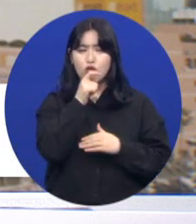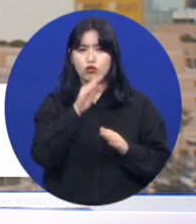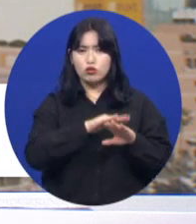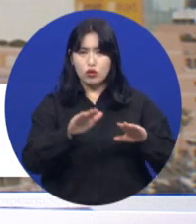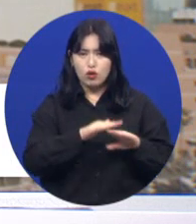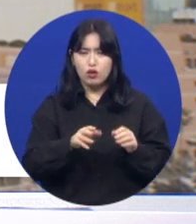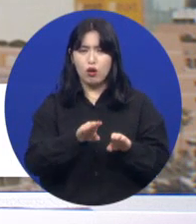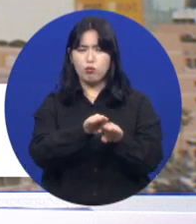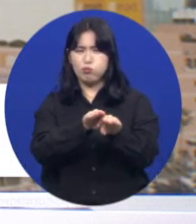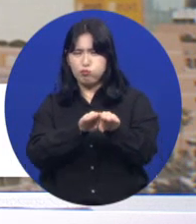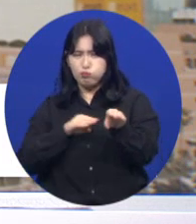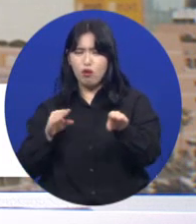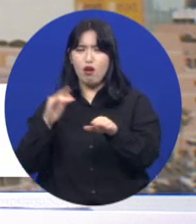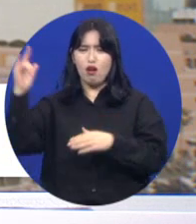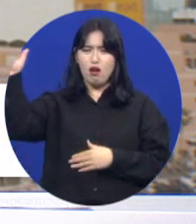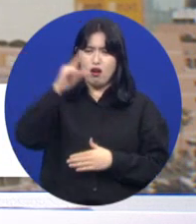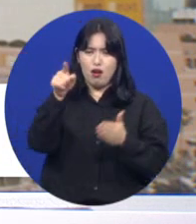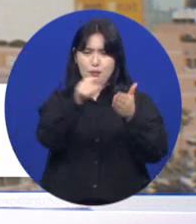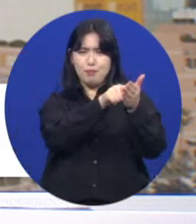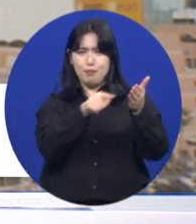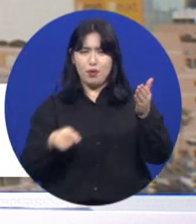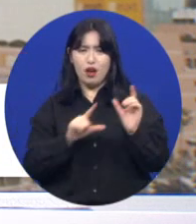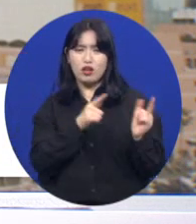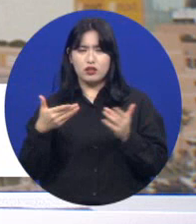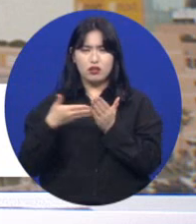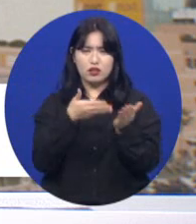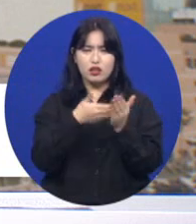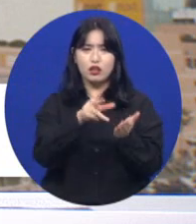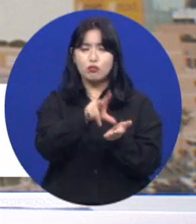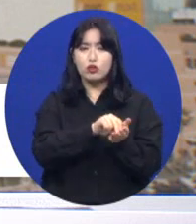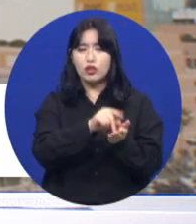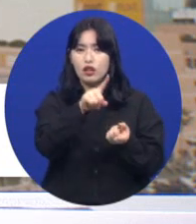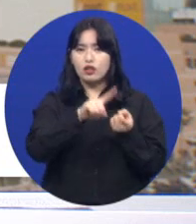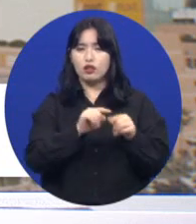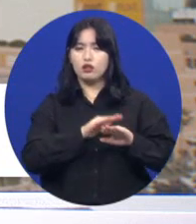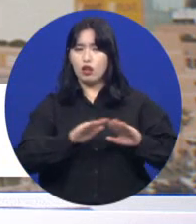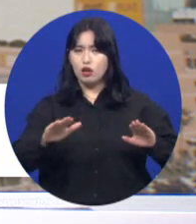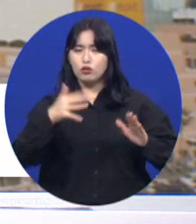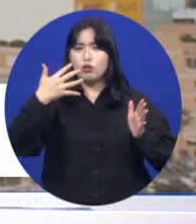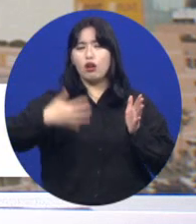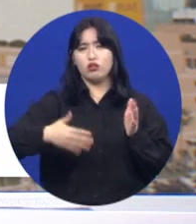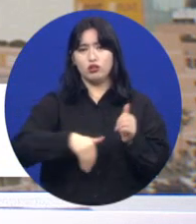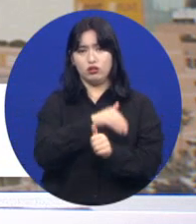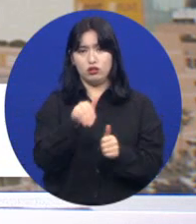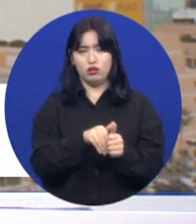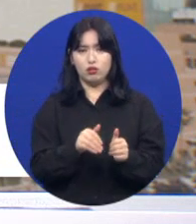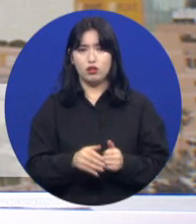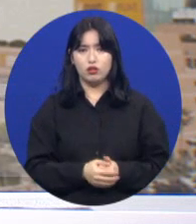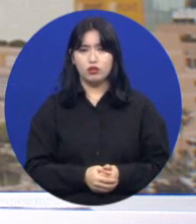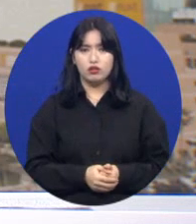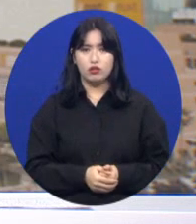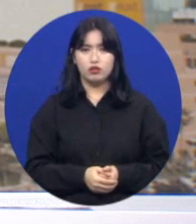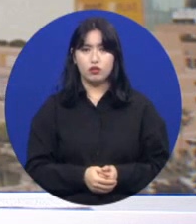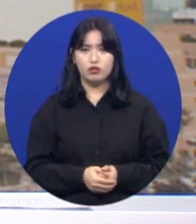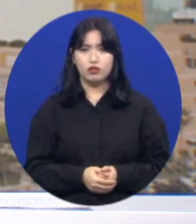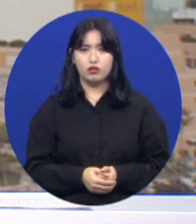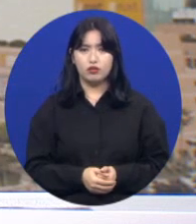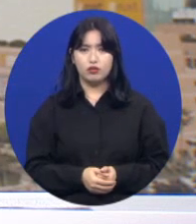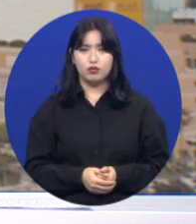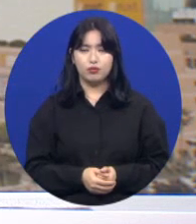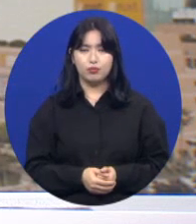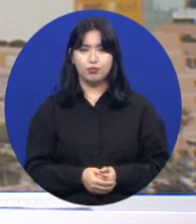교통 체증, 빛반사 등 그동안 제기되어 왔던 문제점은 해소되지 않은 상황입니다. 오승철 기자가